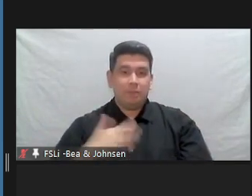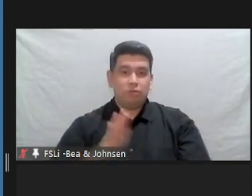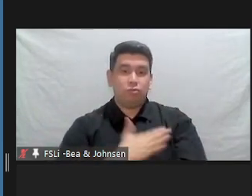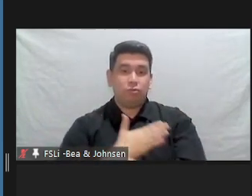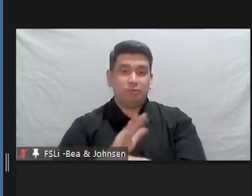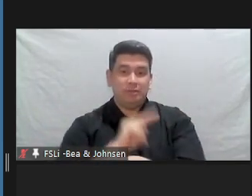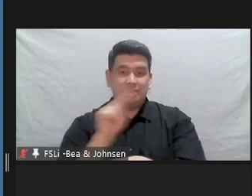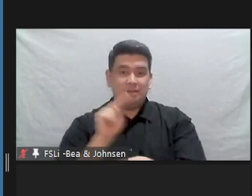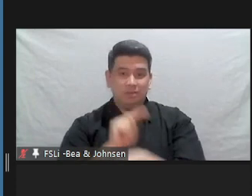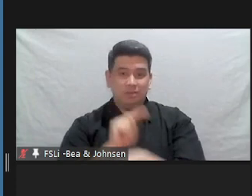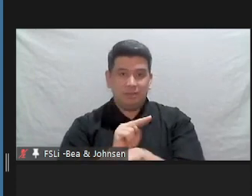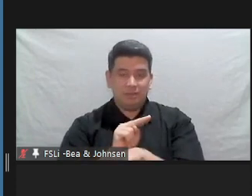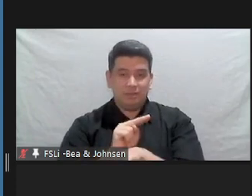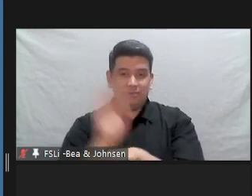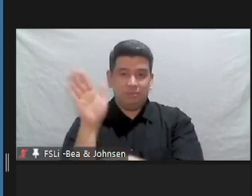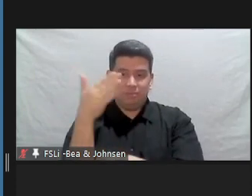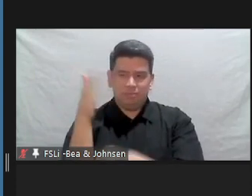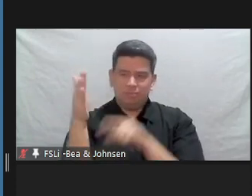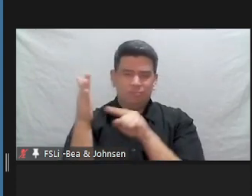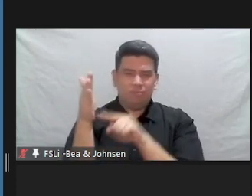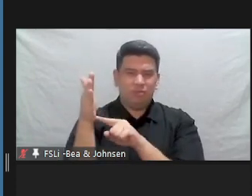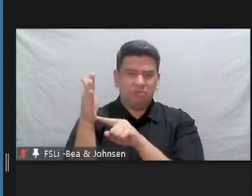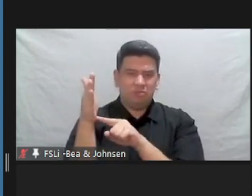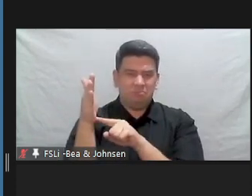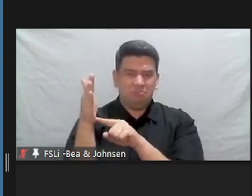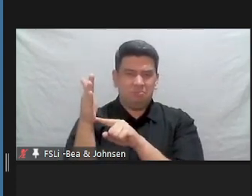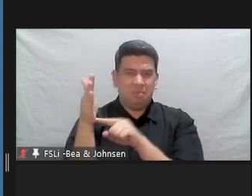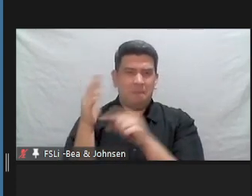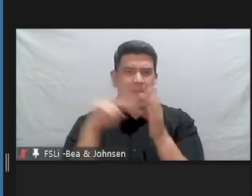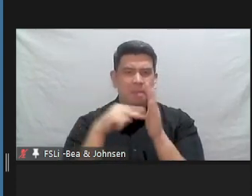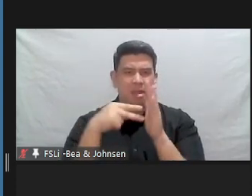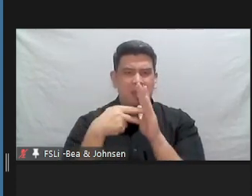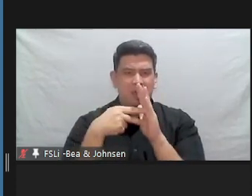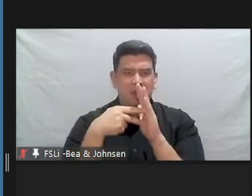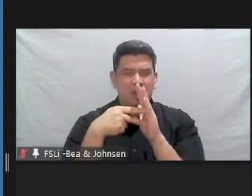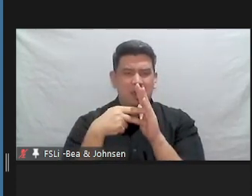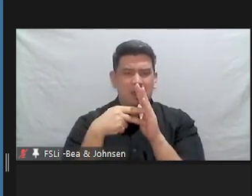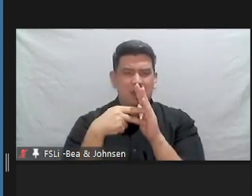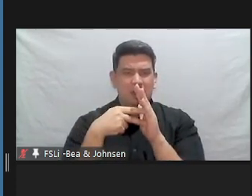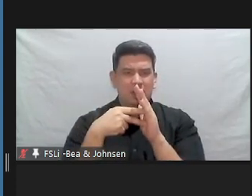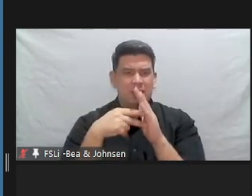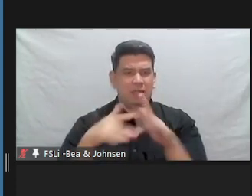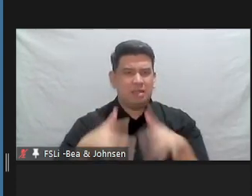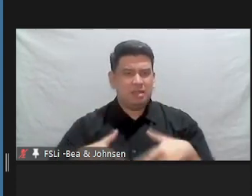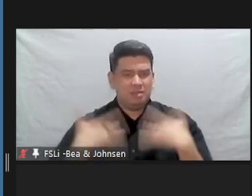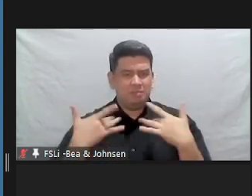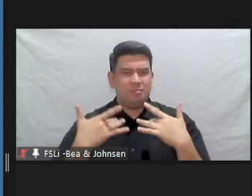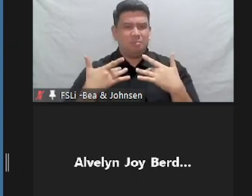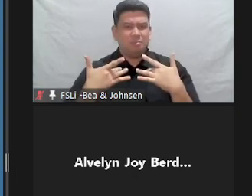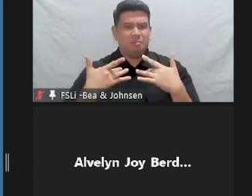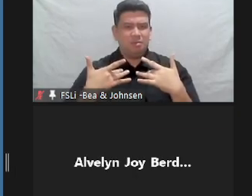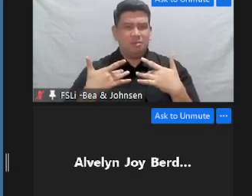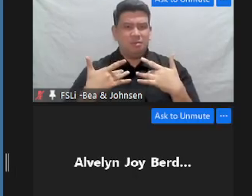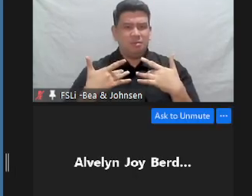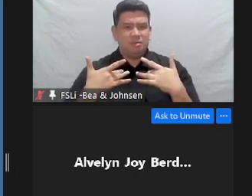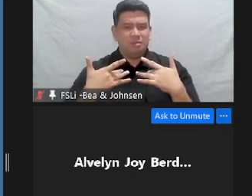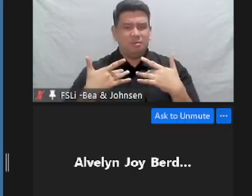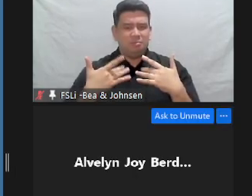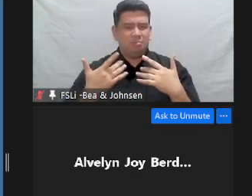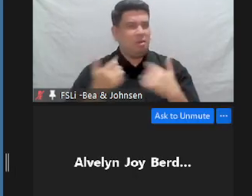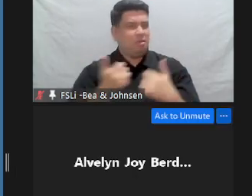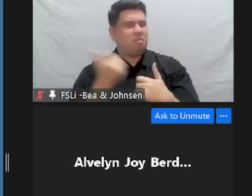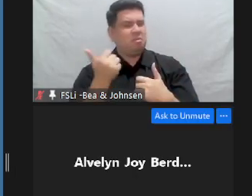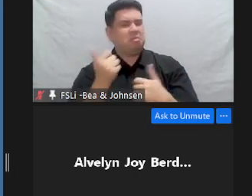watawat, no? Simbolo ng ating lahi. Tapos bigla akong naisip, ang wika, simbolo rin ng ating lahi,